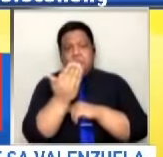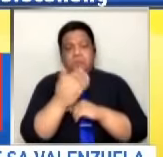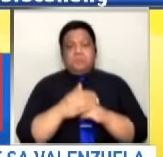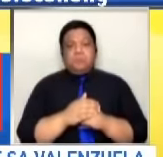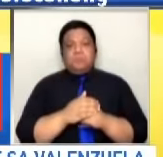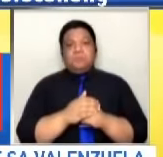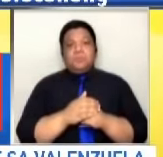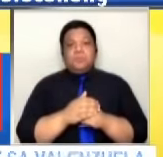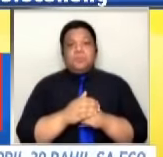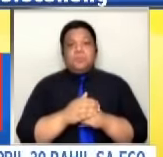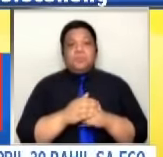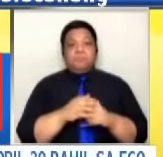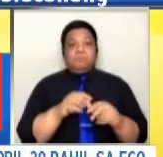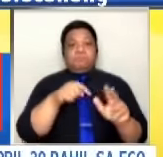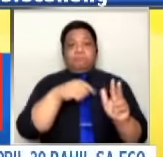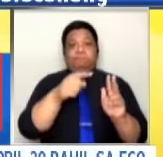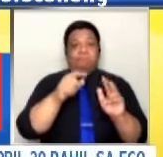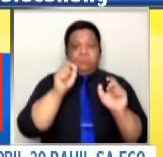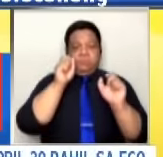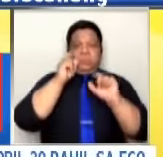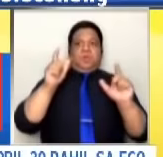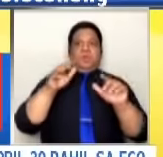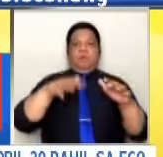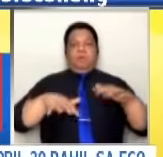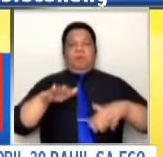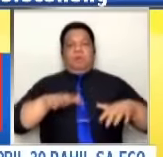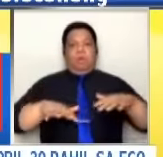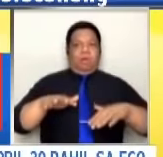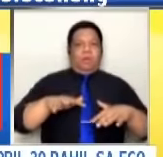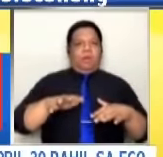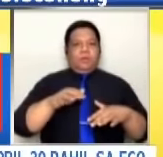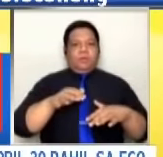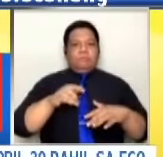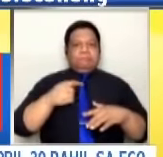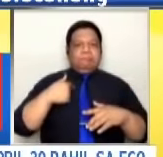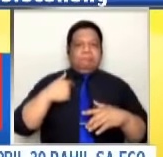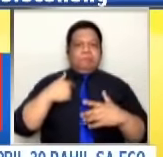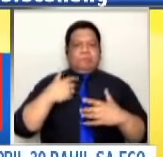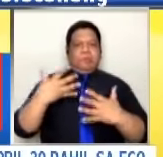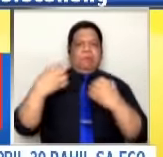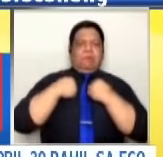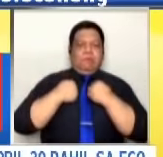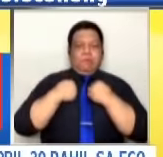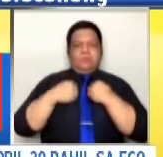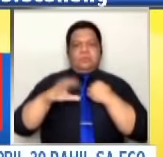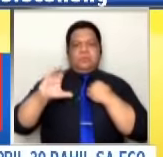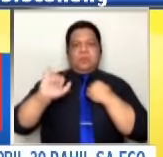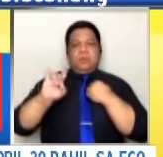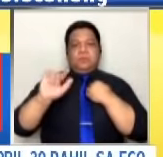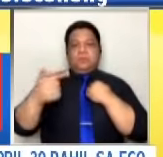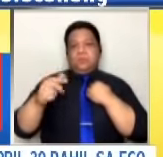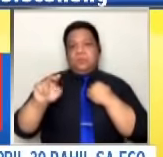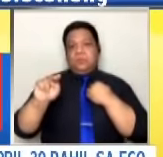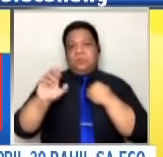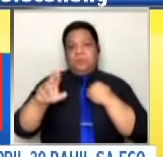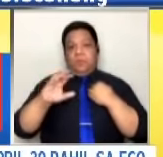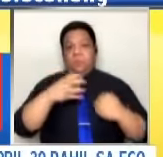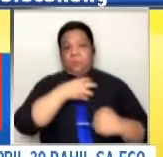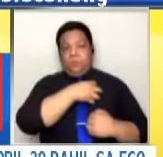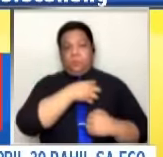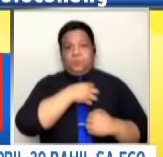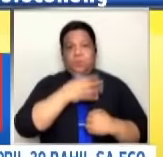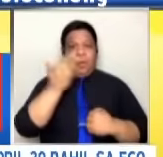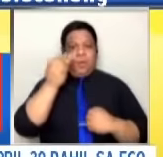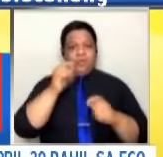Nagulat pero hindi na nakapalagpa ang mga suspek ng arestuhin ng mga operatiba ng CIDG-NCR. Naaktuhan silang nagbebenta ng